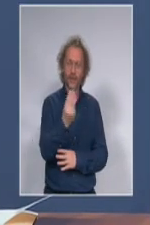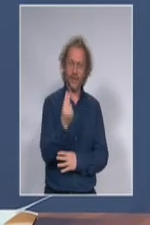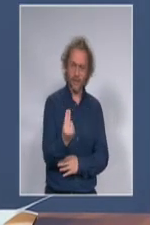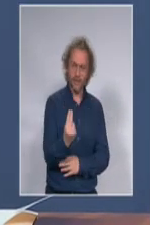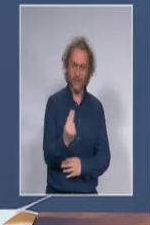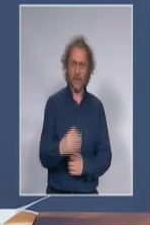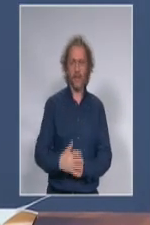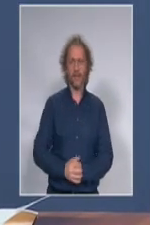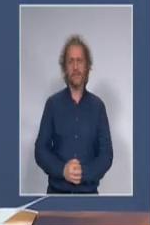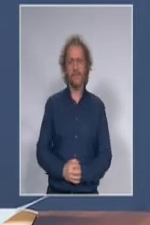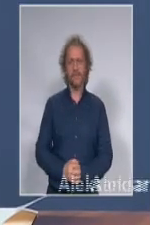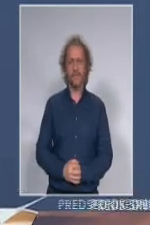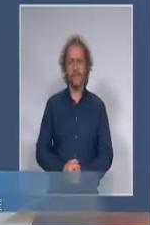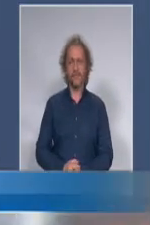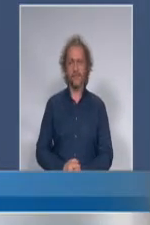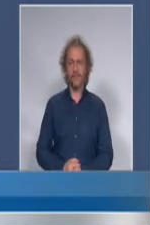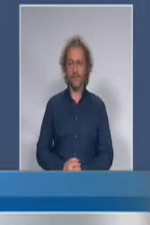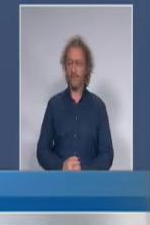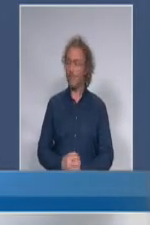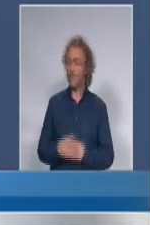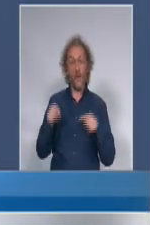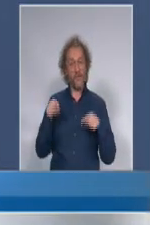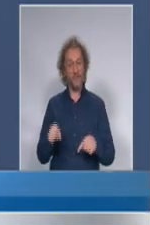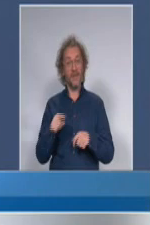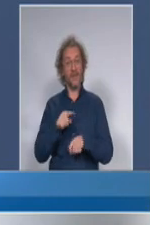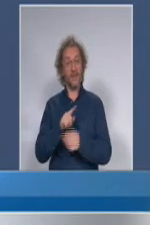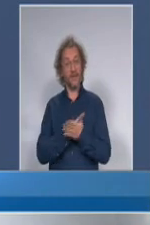u ovom trenutku Republika Srbija ima